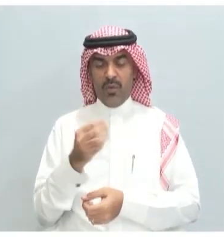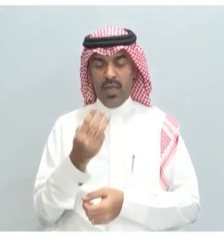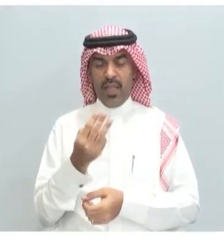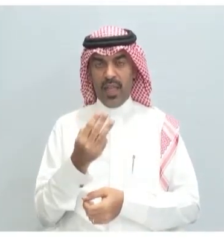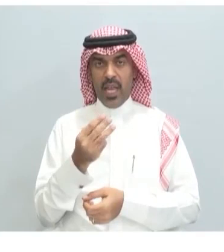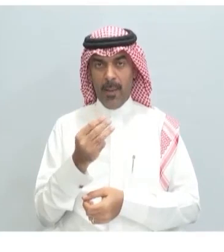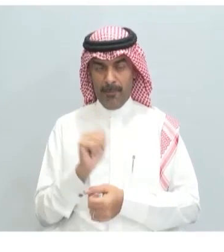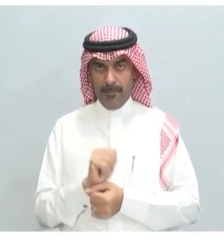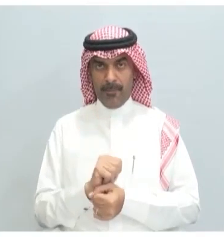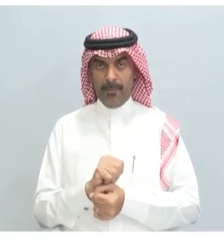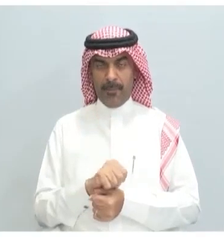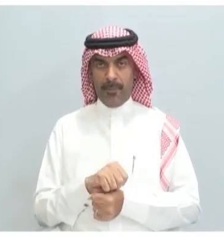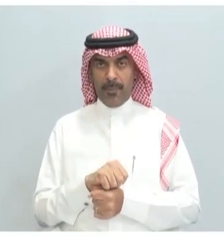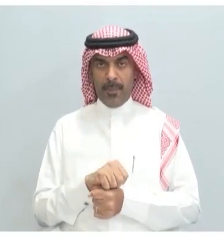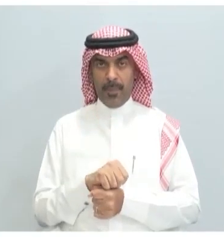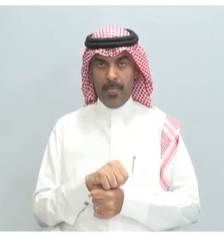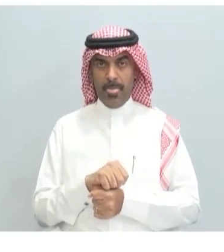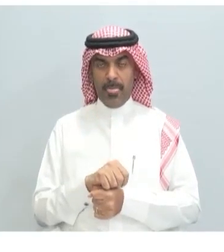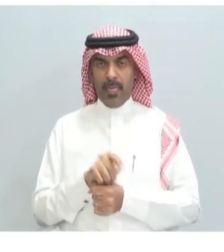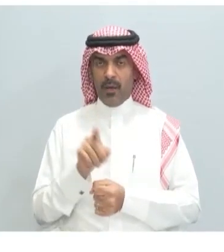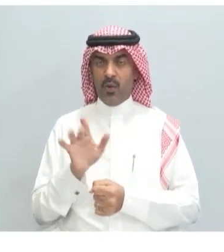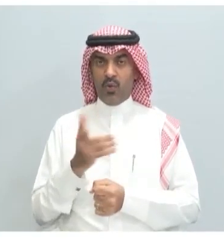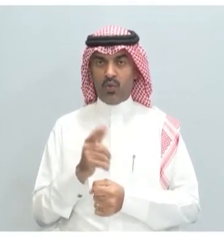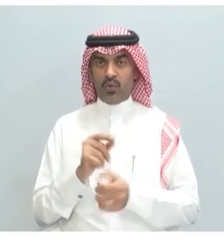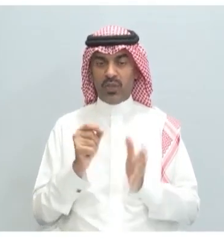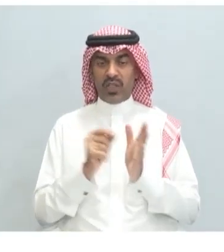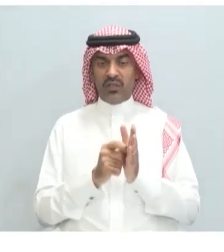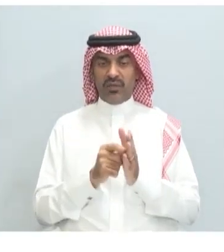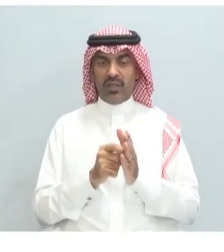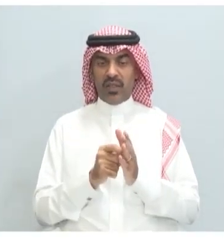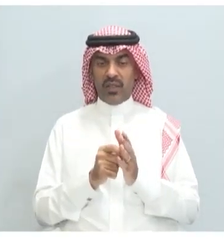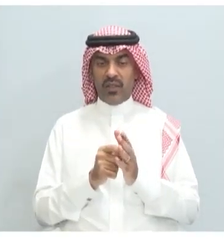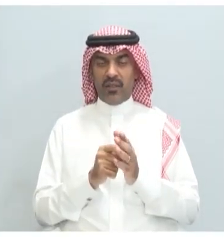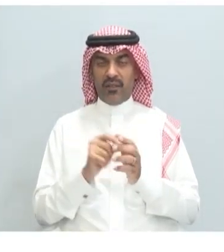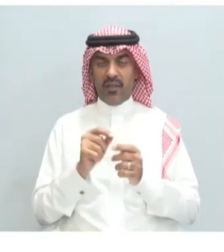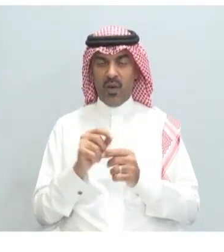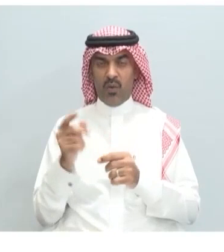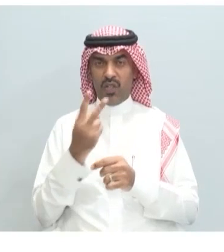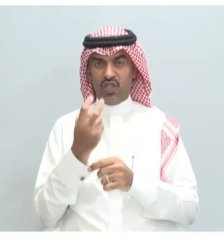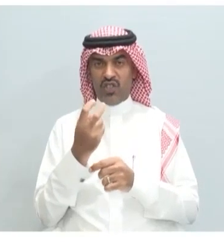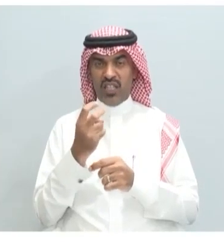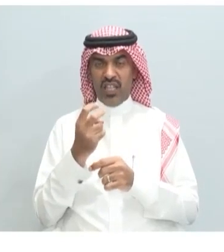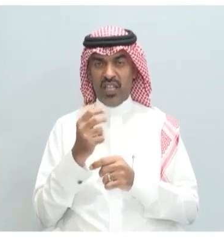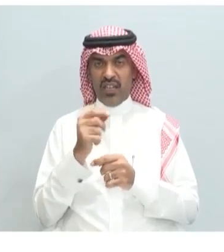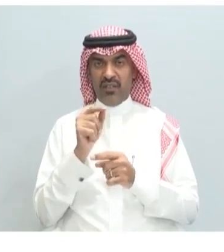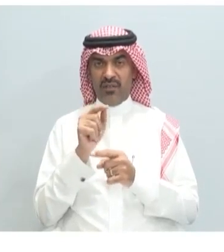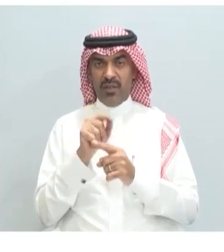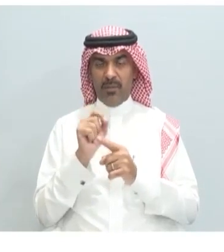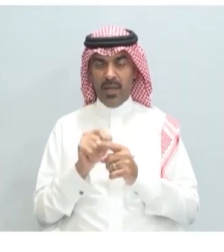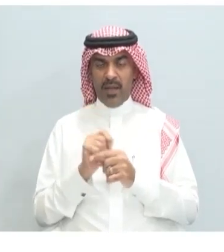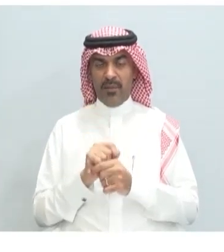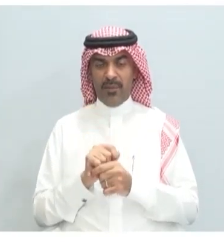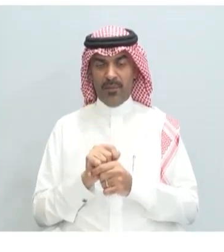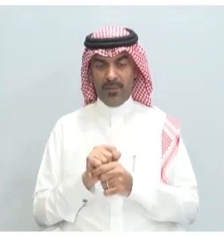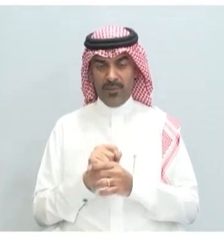ايام هو عباره عن 0.2 او 20% والاحتمال للاربع ايام